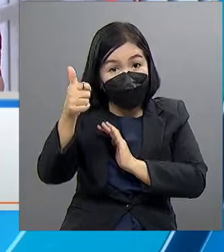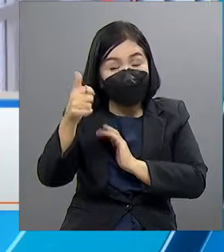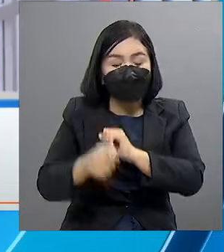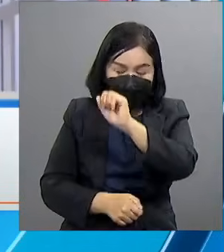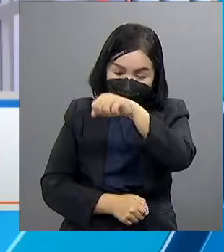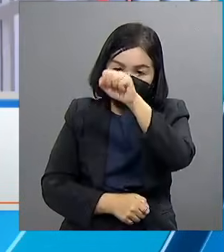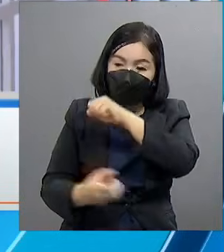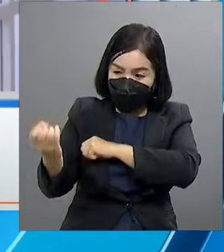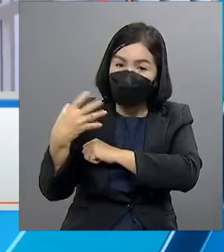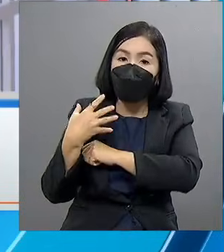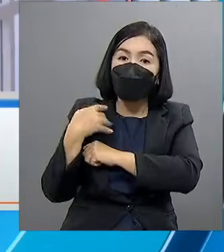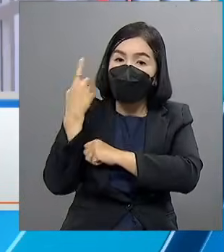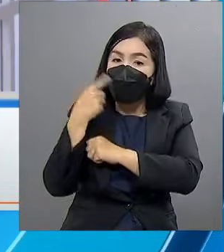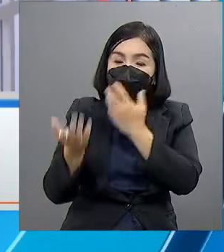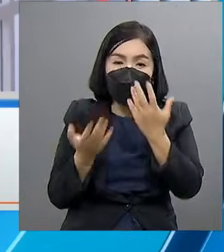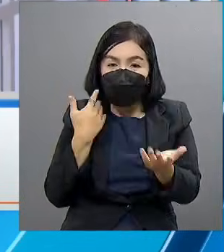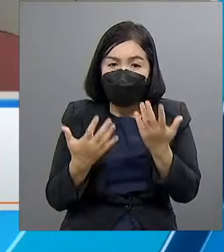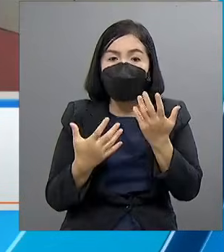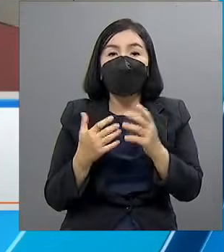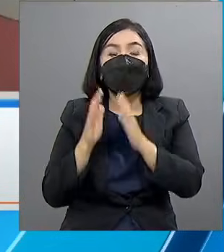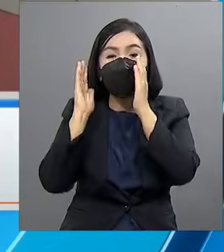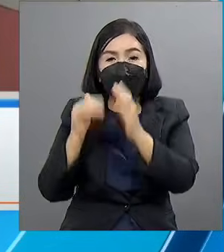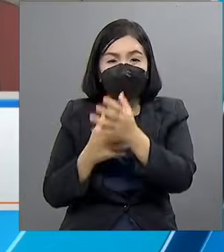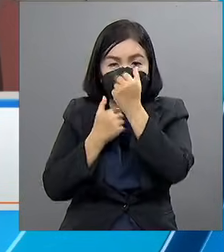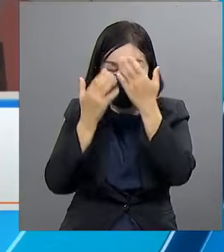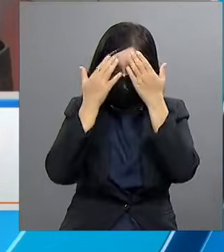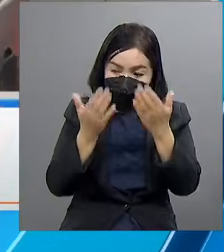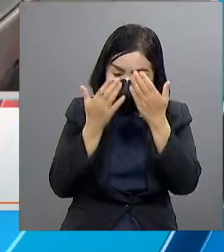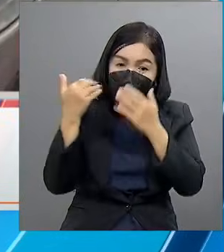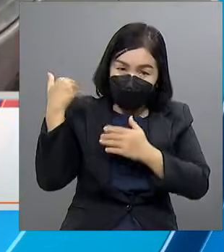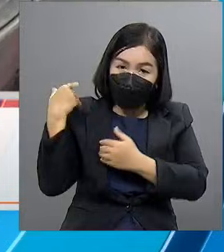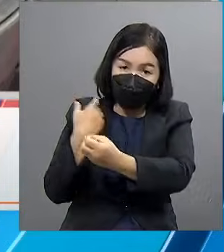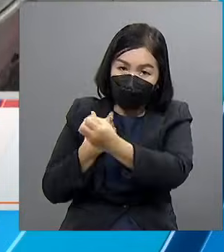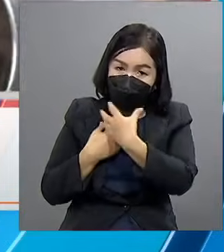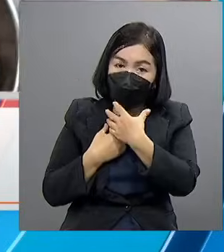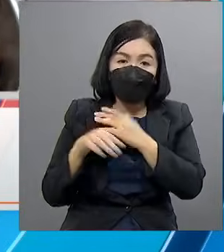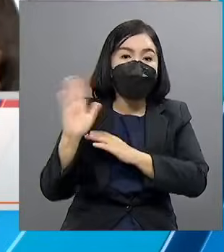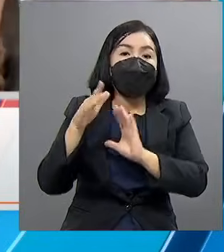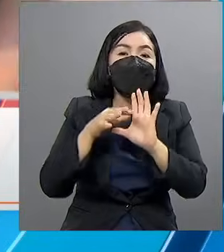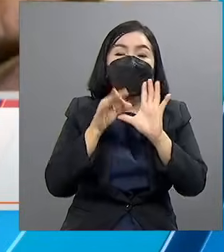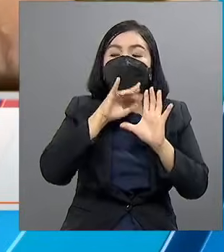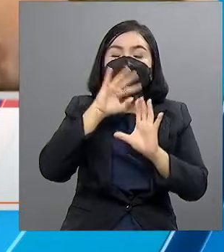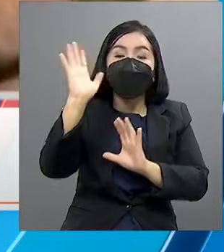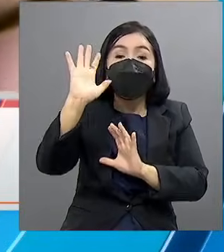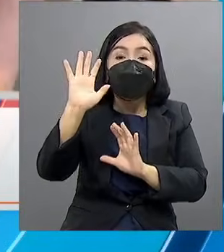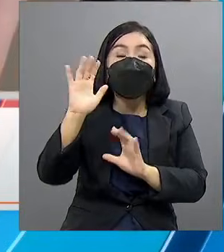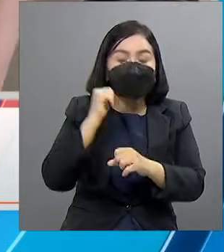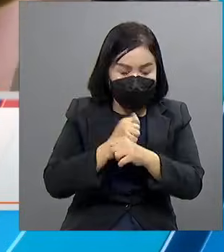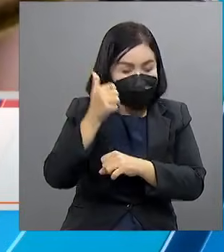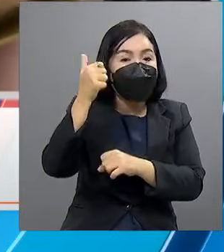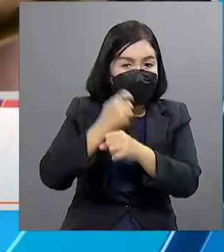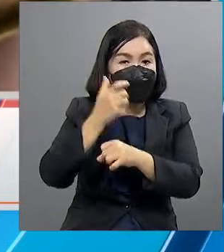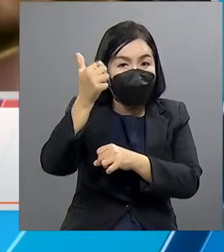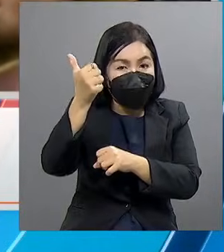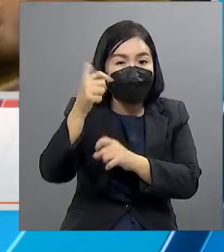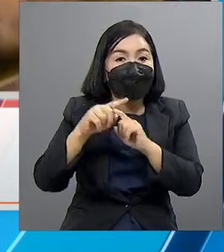เกิดใครเนี่ยแบบจะมีลูกค้าแบบที่เป็นอิสลามมาอย่างเงี้ยค่ะเขาก็จะสั่งไม่เอาหมูเราก็จะแบบทำให้แต่ว่าอาจจะมีจำนวนนิดนึง